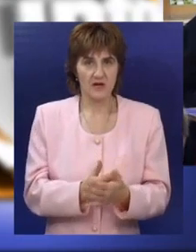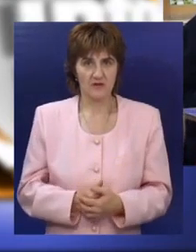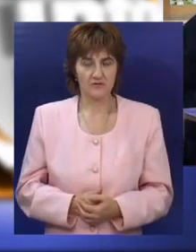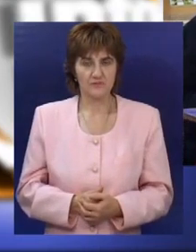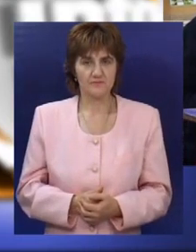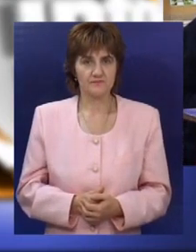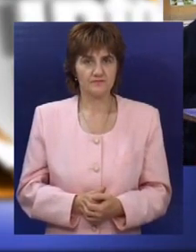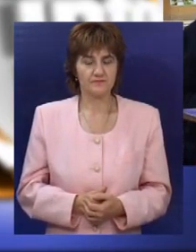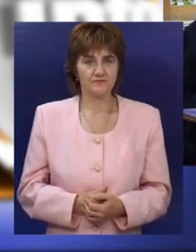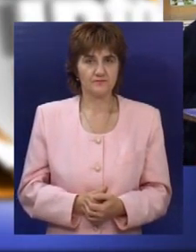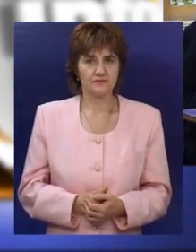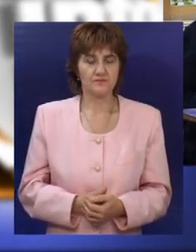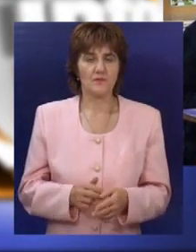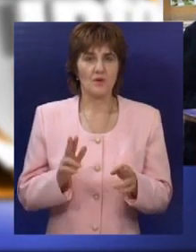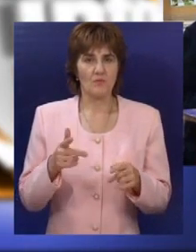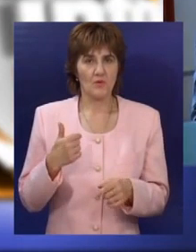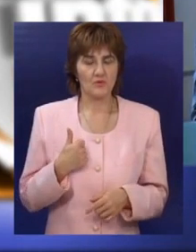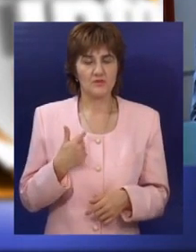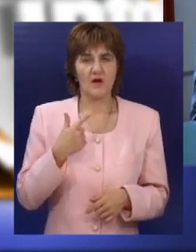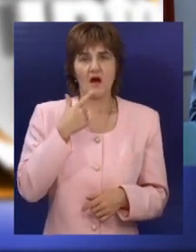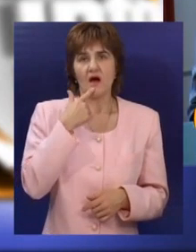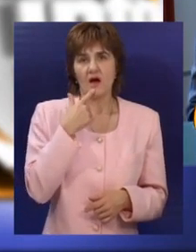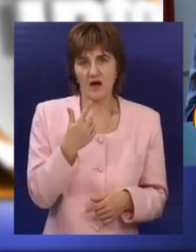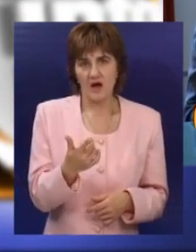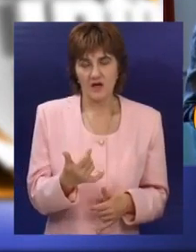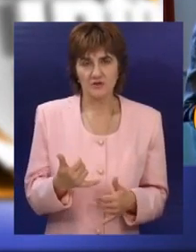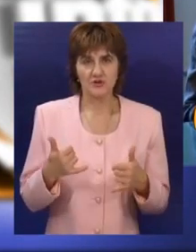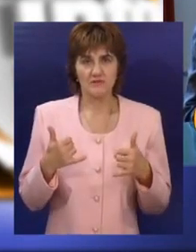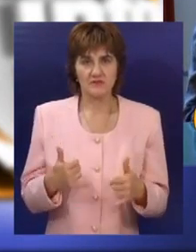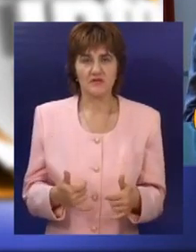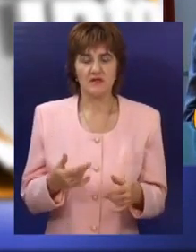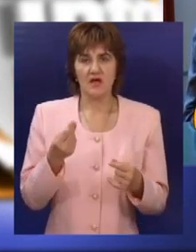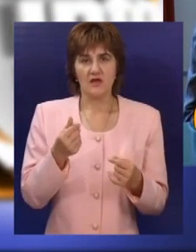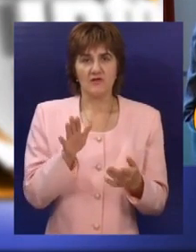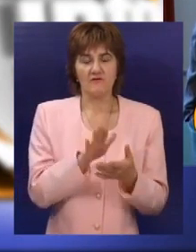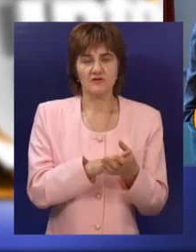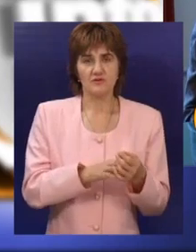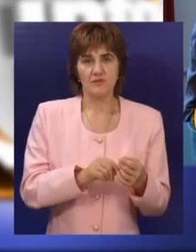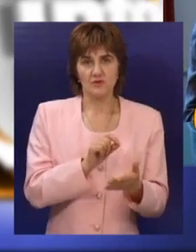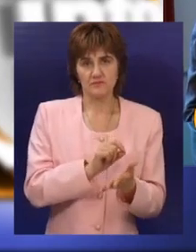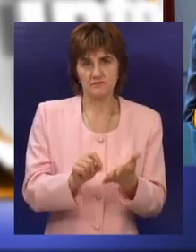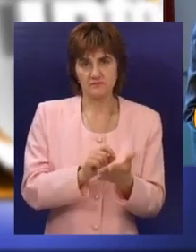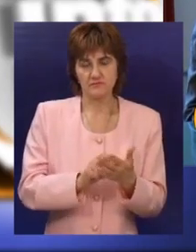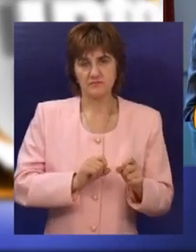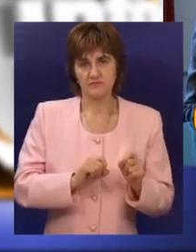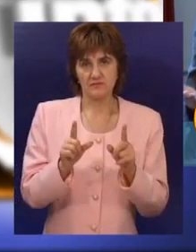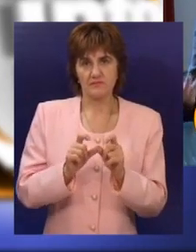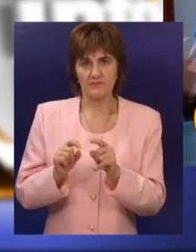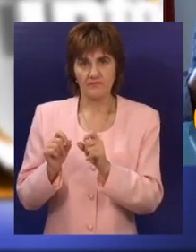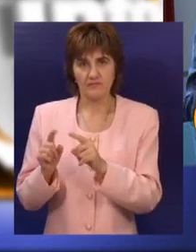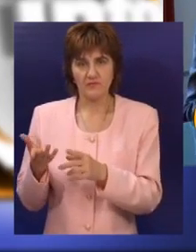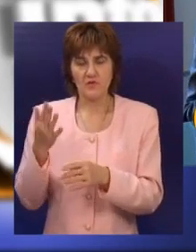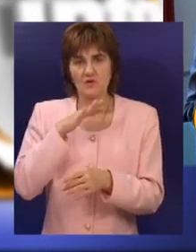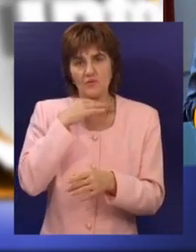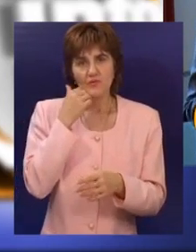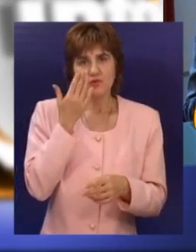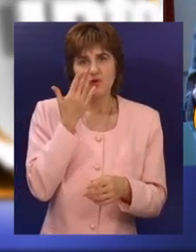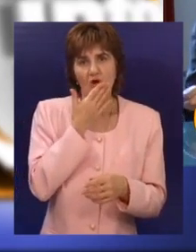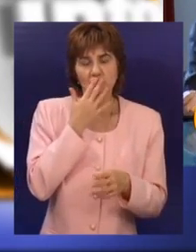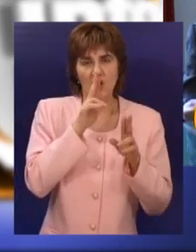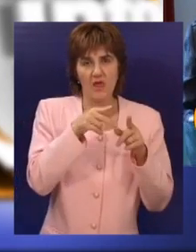i njihova obaveza. Ja mogu da kažem da transferi idu, da mi imamo spiskove od